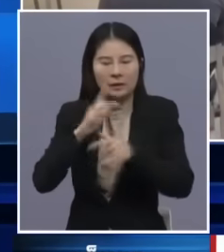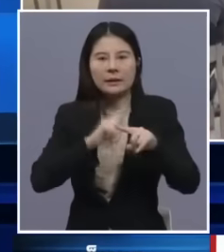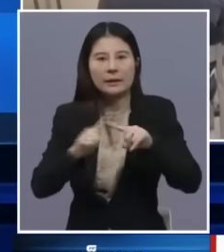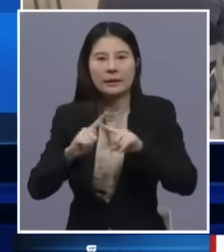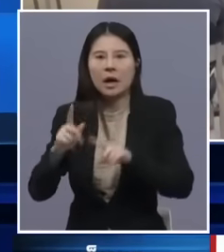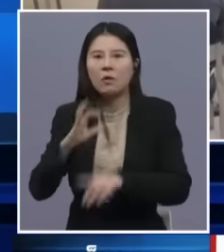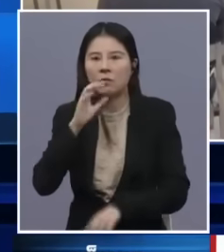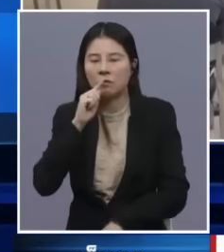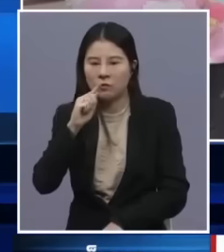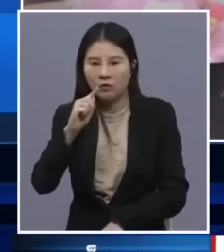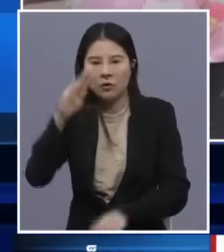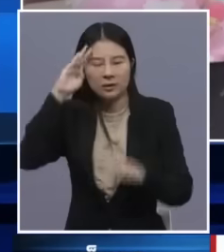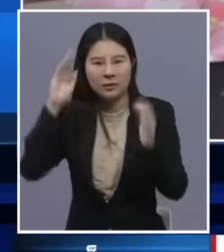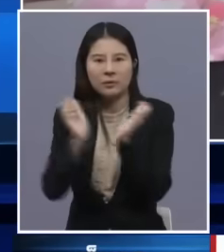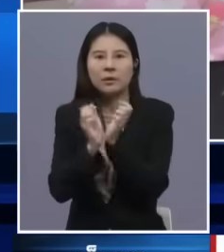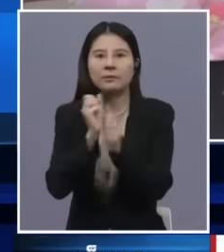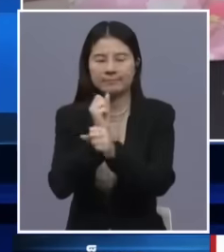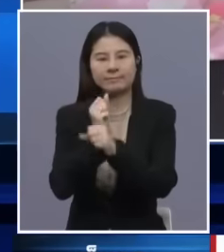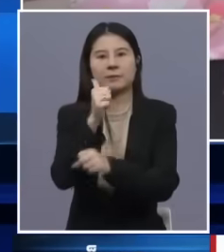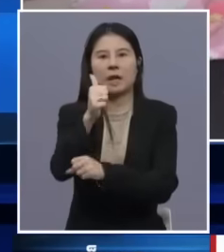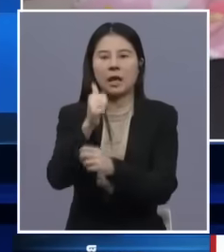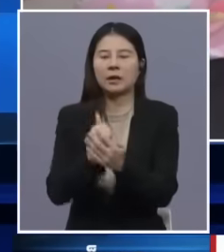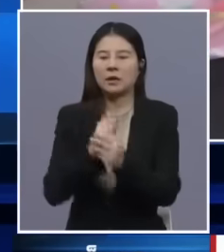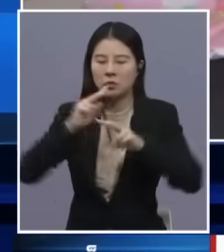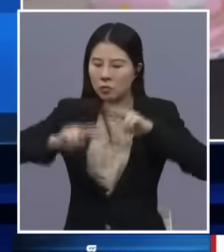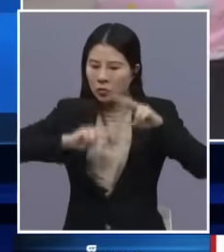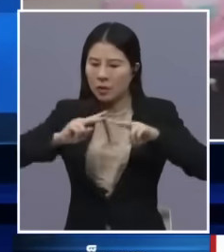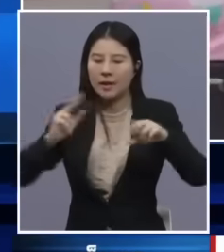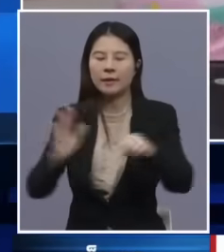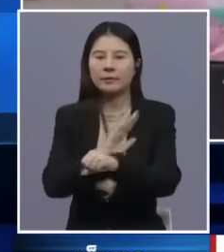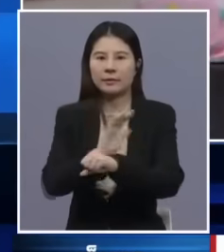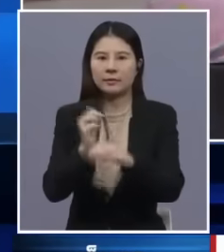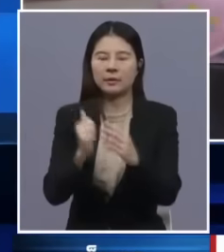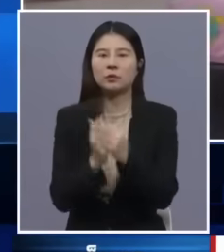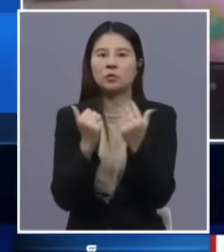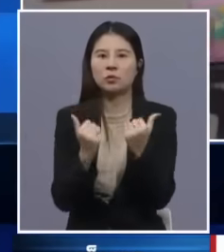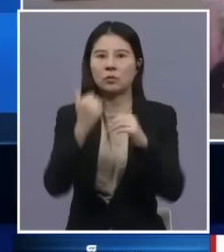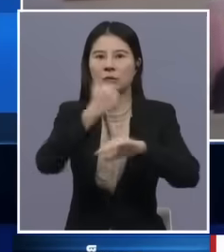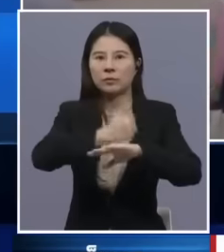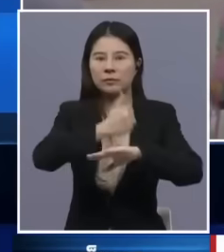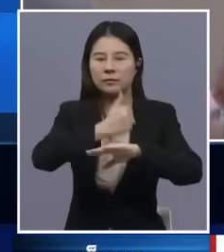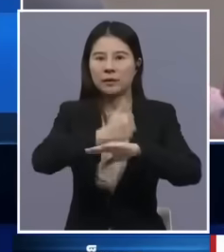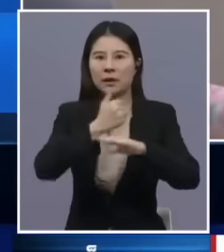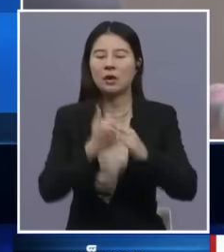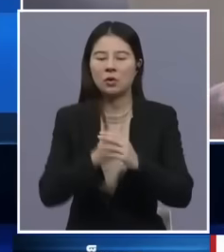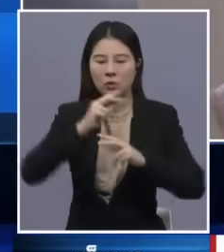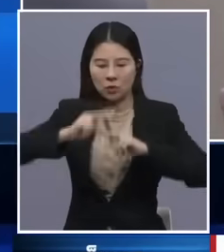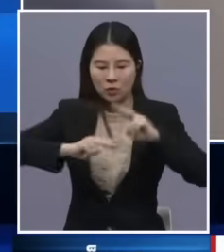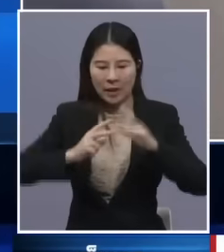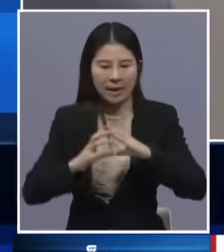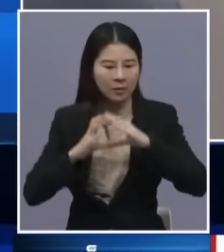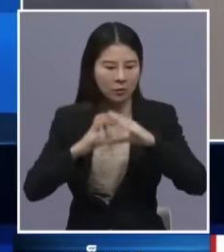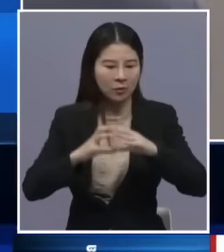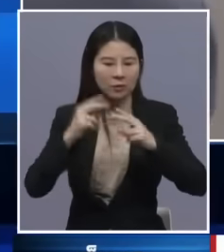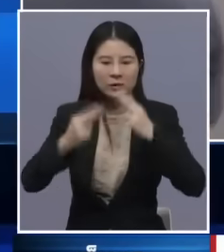ภูธรภาค1พลตำรวจโทจิรสันแก้วแสงเอกวันนี้ผู้บัญชาการตำรวจภาค1ลงพื้นที่เลย ใช่